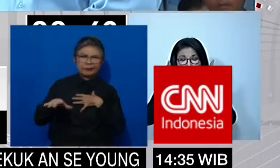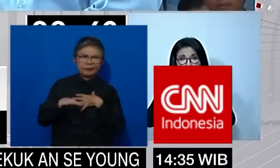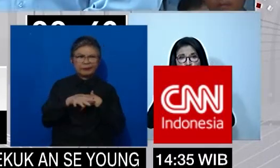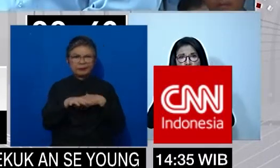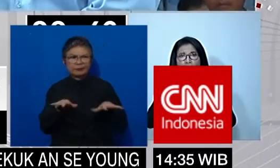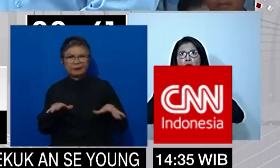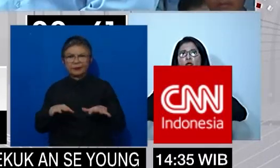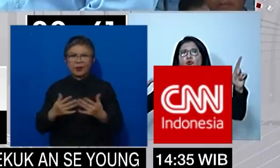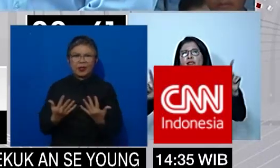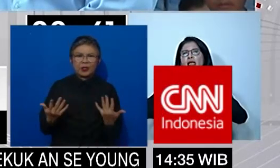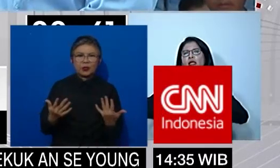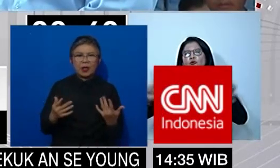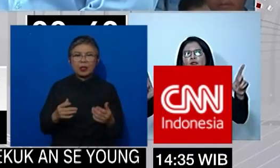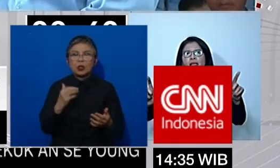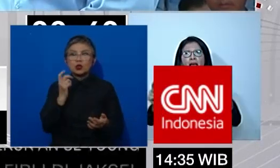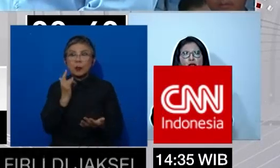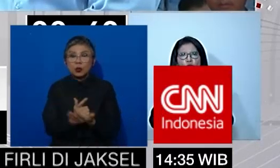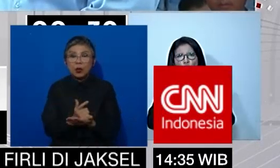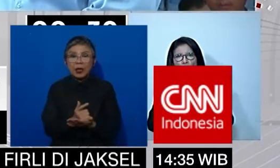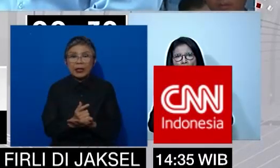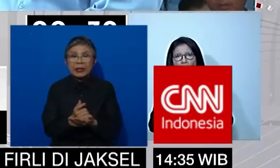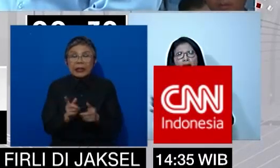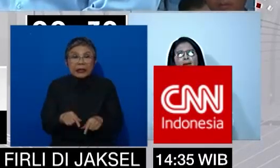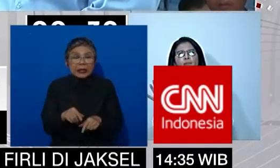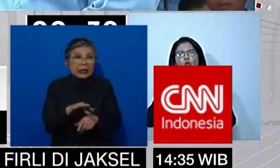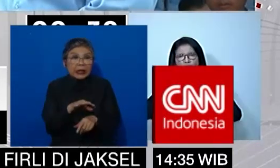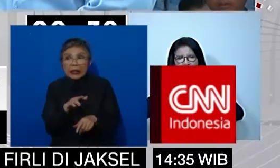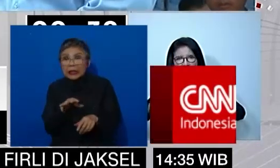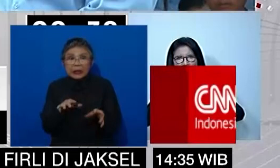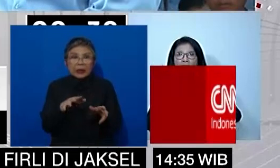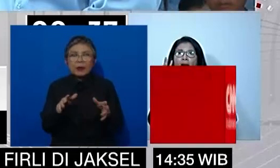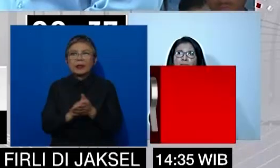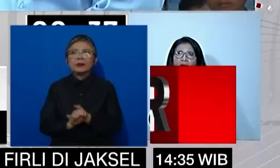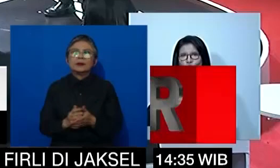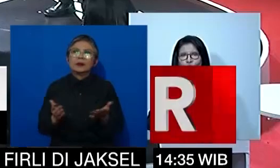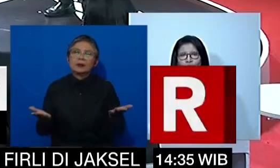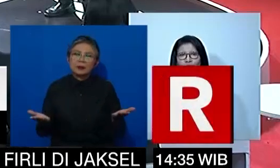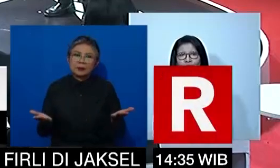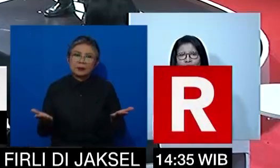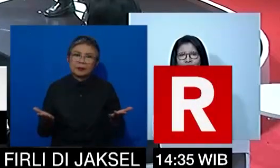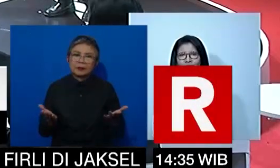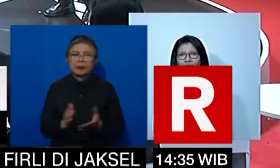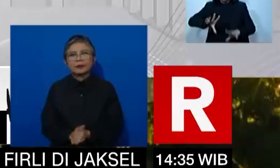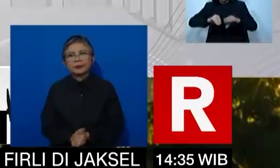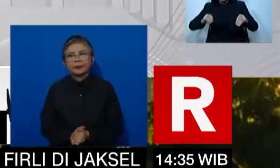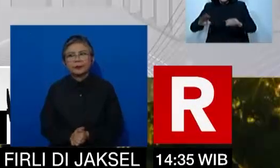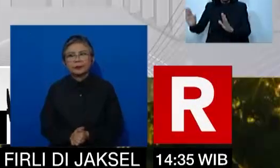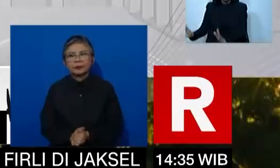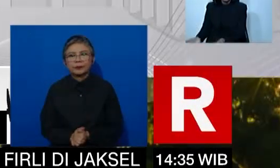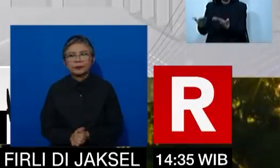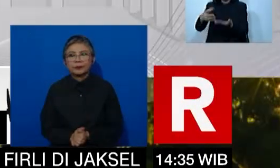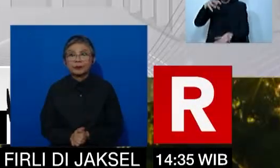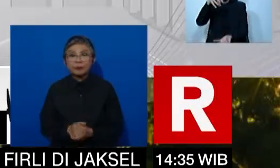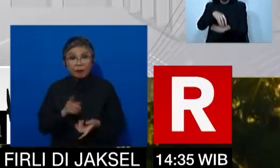sebagian masyarakat yang sudah menentukan pilihannya dan tidak menggubris apa yang disajikan dalam debat. Kalau